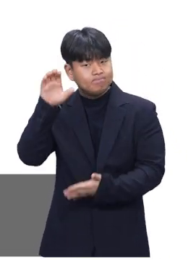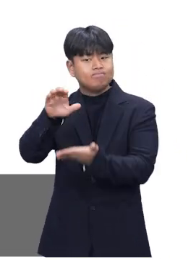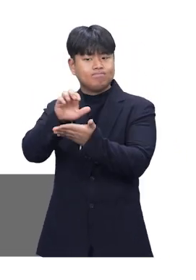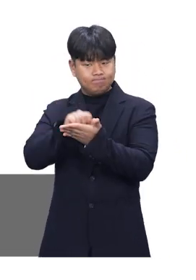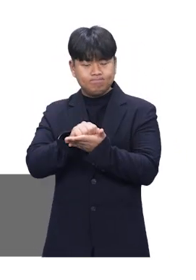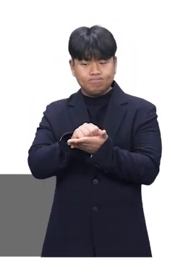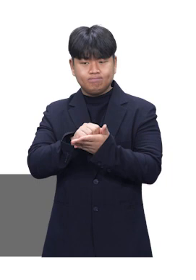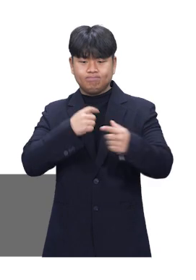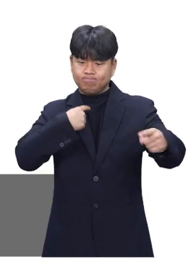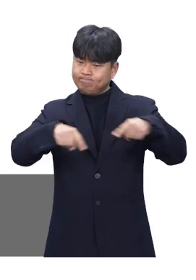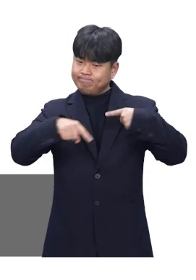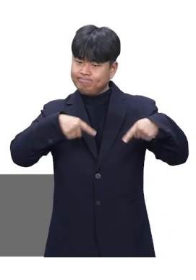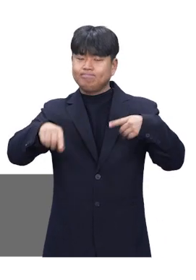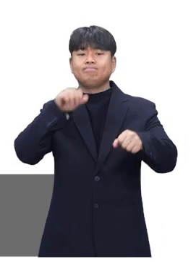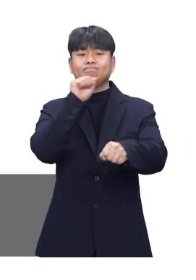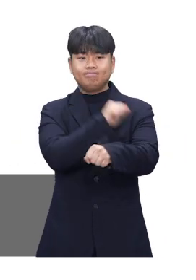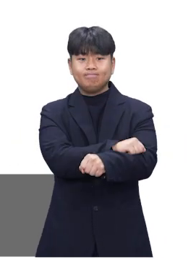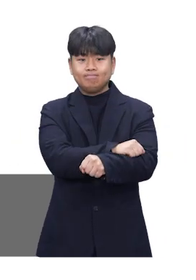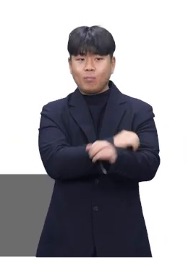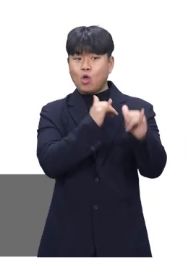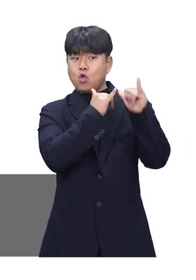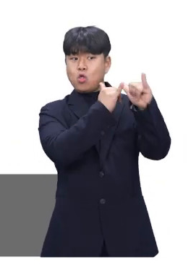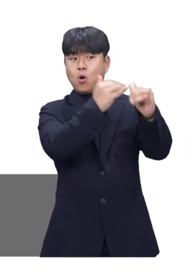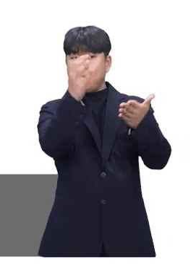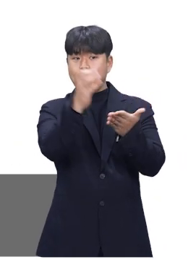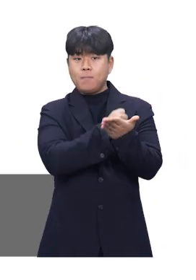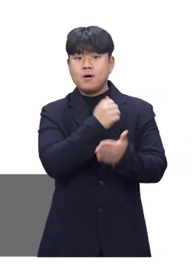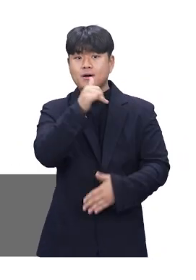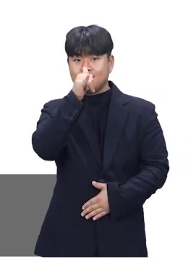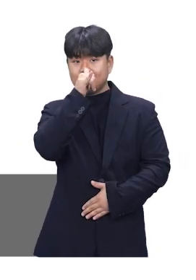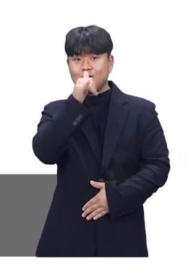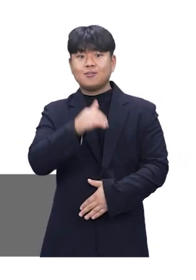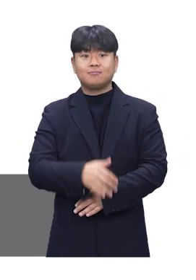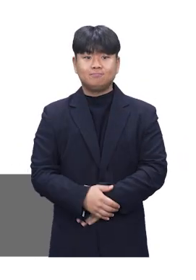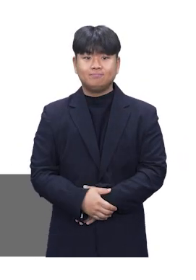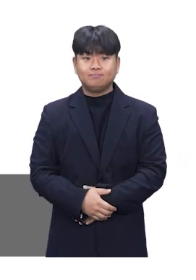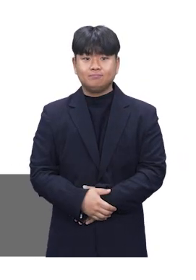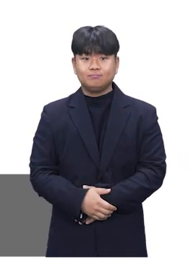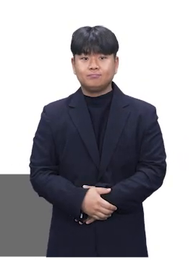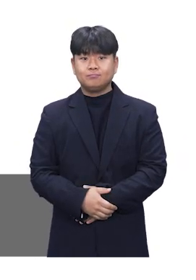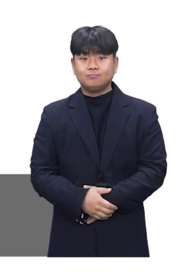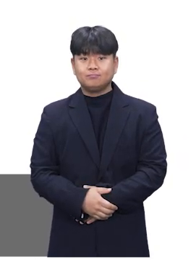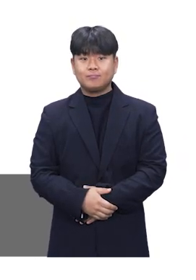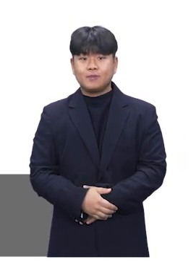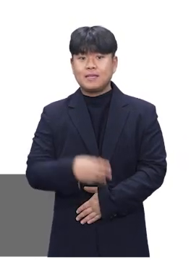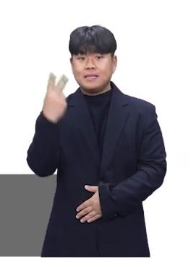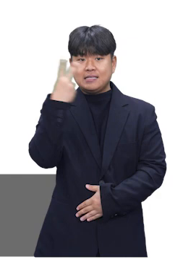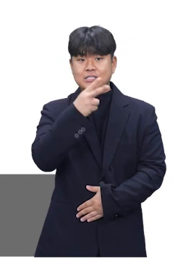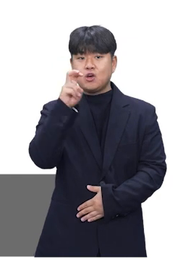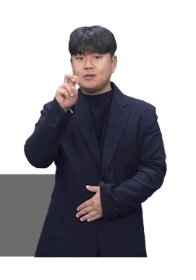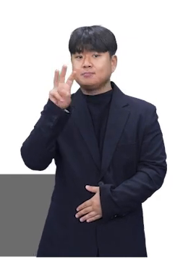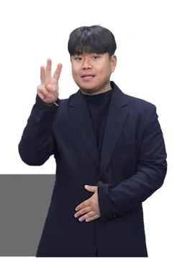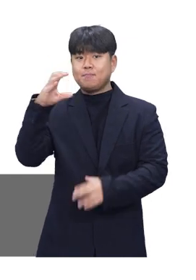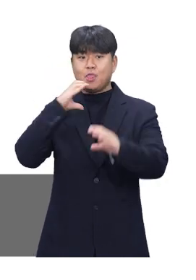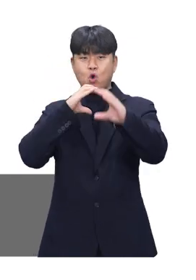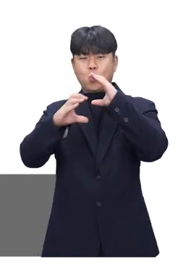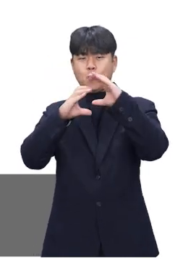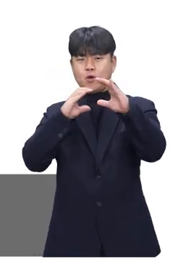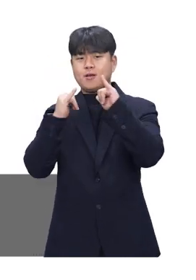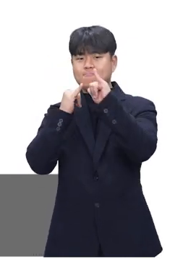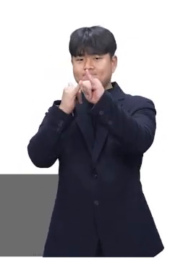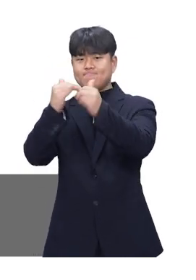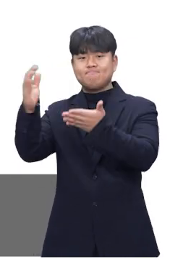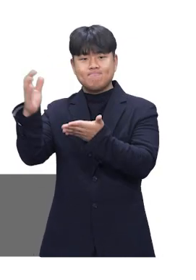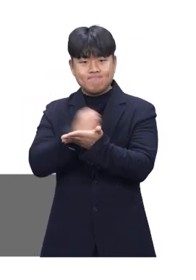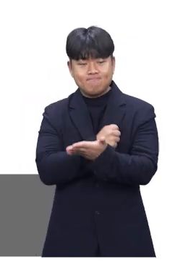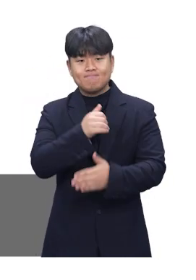시정에 적극적으로 반영한 결과 이 안양시의 수상 소식이 잇따라 전해졌습니다. 우선 2023 대한민국